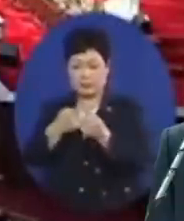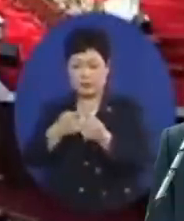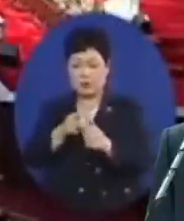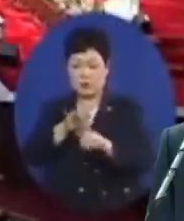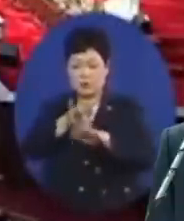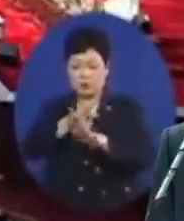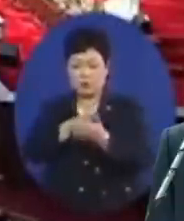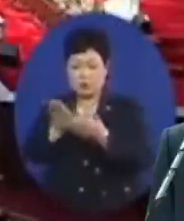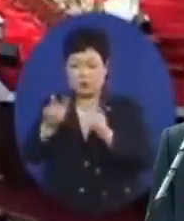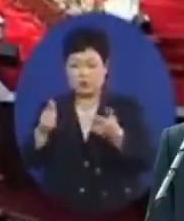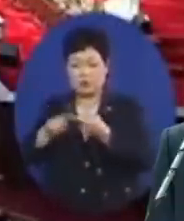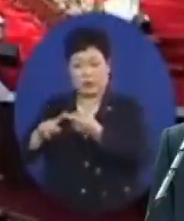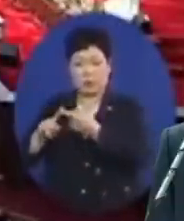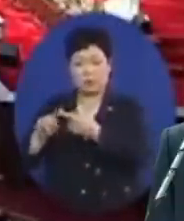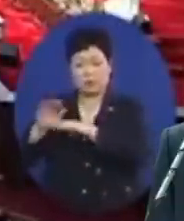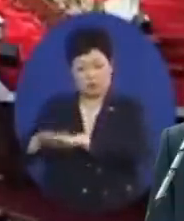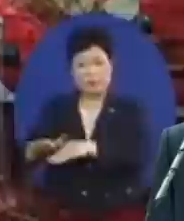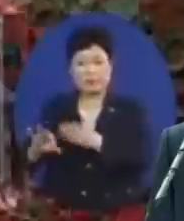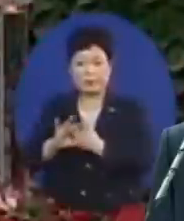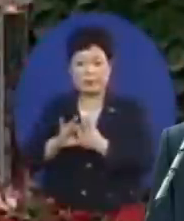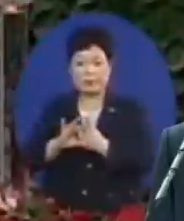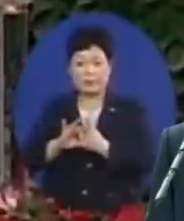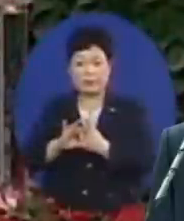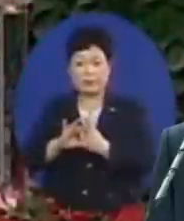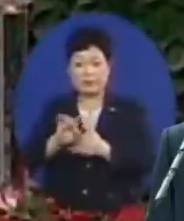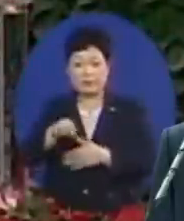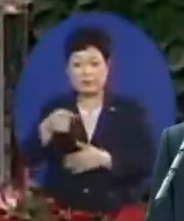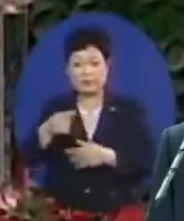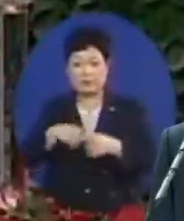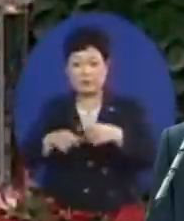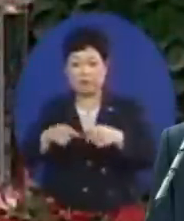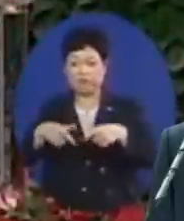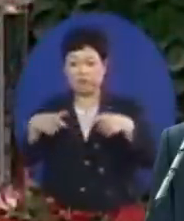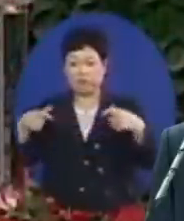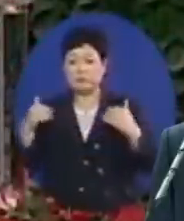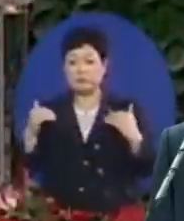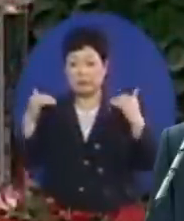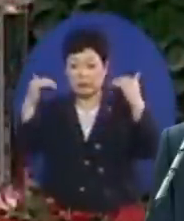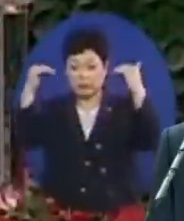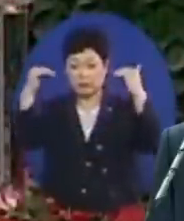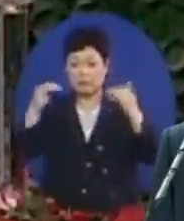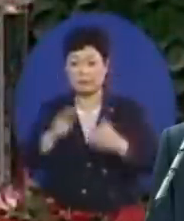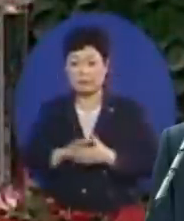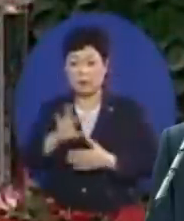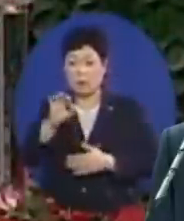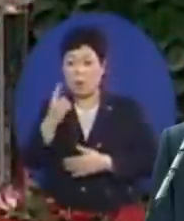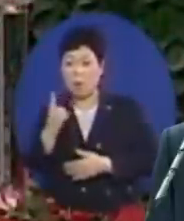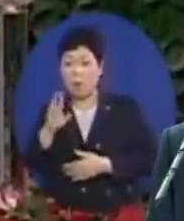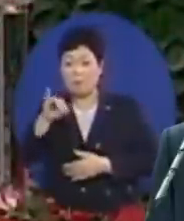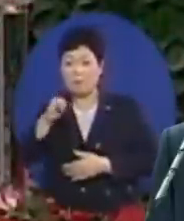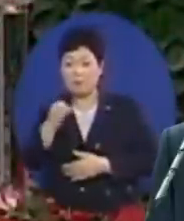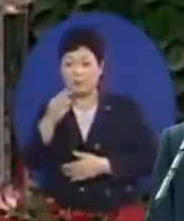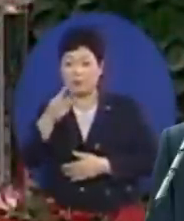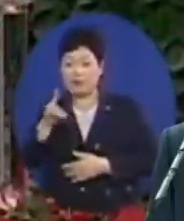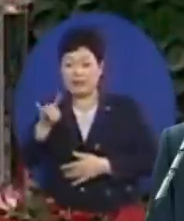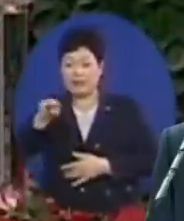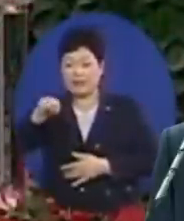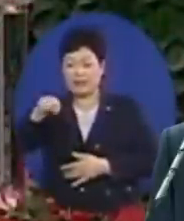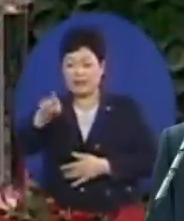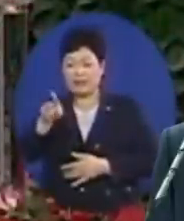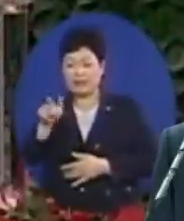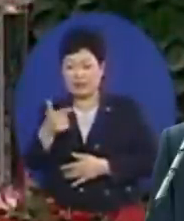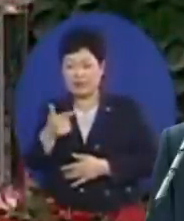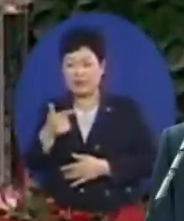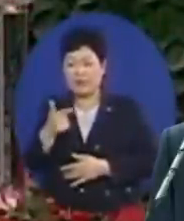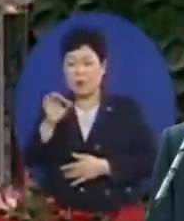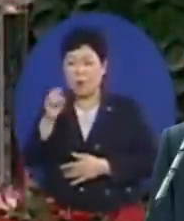귀신을 쫓아내지 않고 그대로 놔버려두면 그것이 점점 자라서 오퍼레이션 단계로 오는 것입니다. 따라 말씀해요.